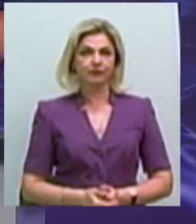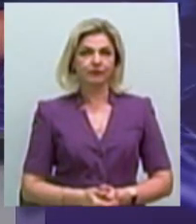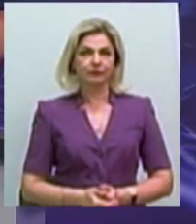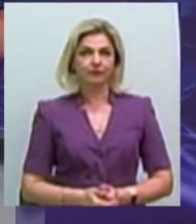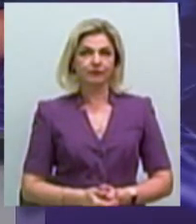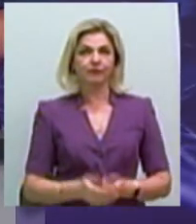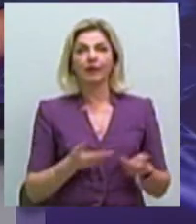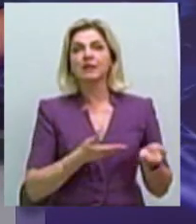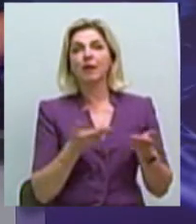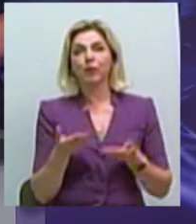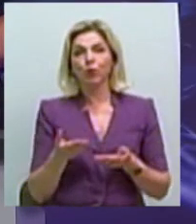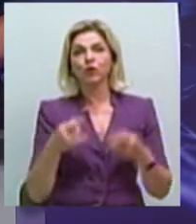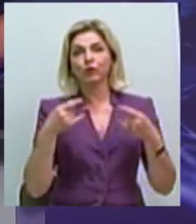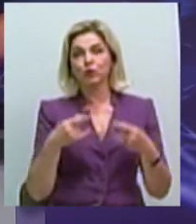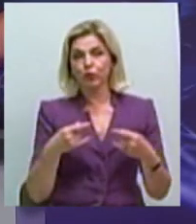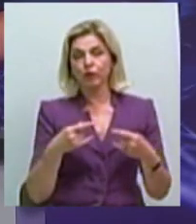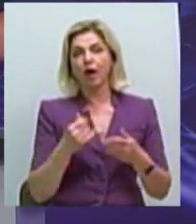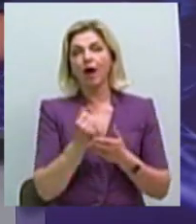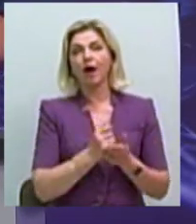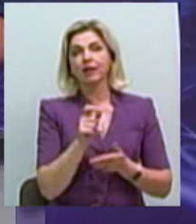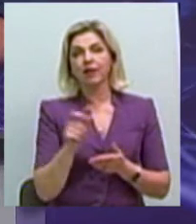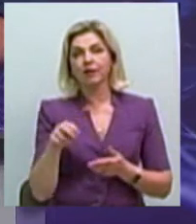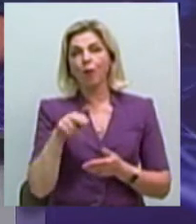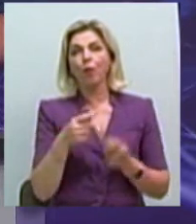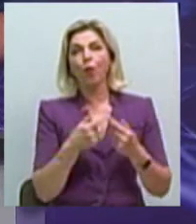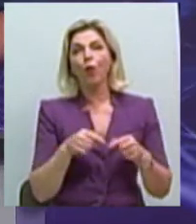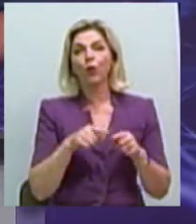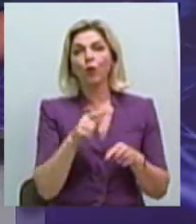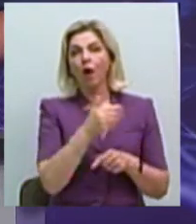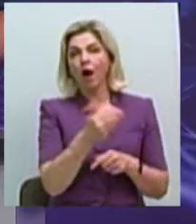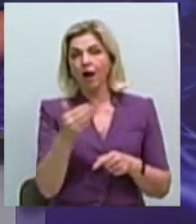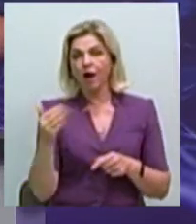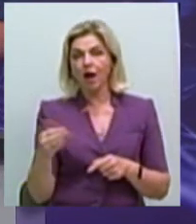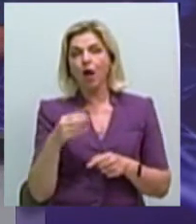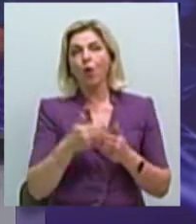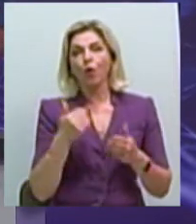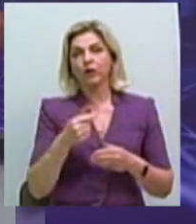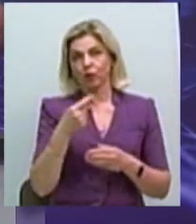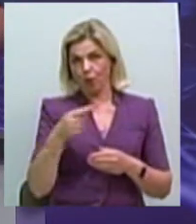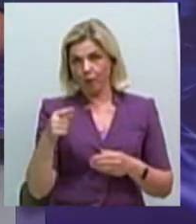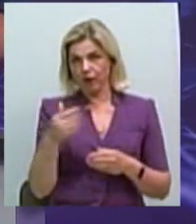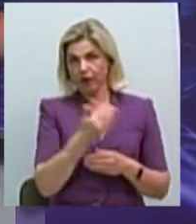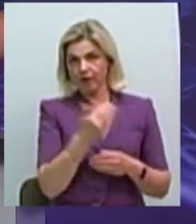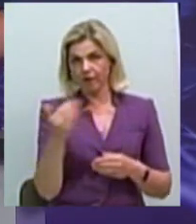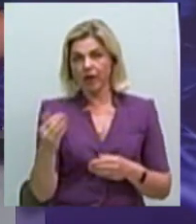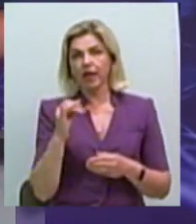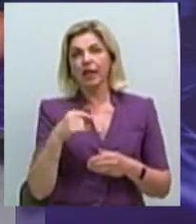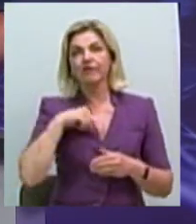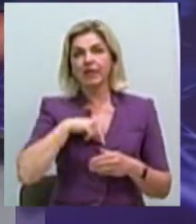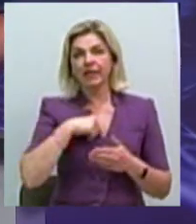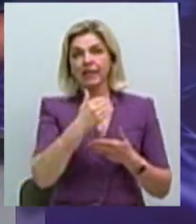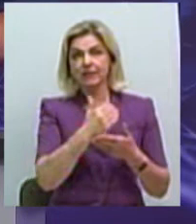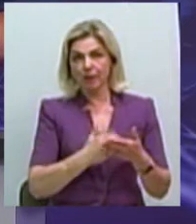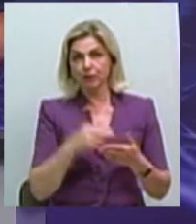Ми запрошуємо до студії кандидатів по округах, відштовхуючись від їх порядкових номерів. І всередині кожного списку йдемо за